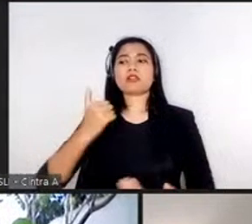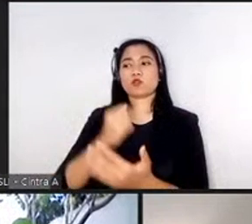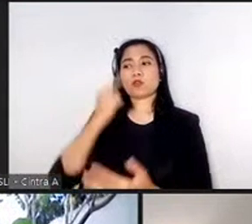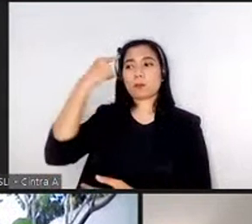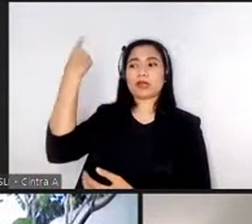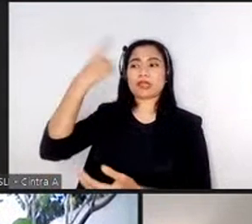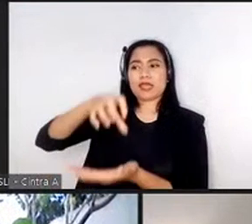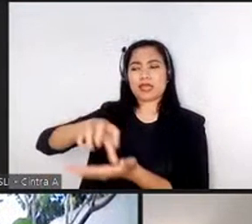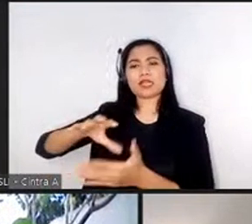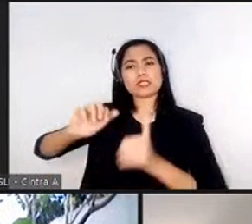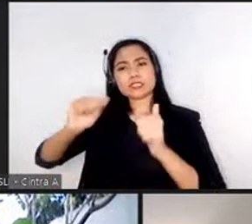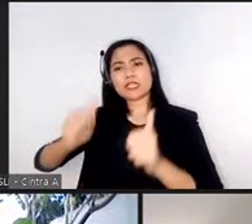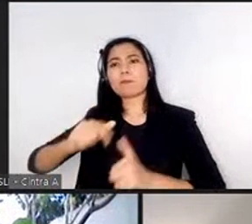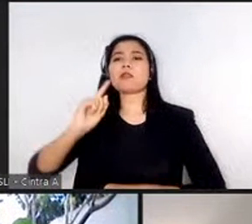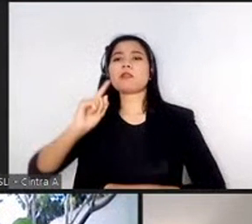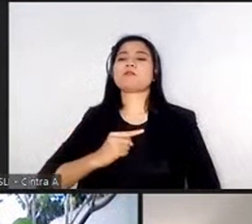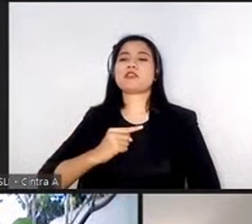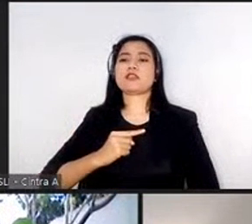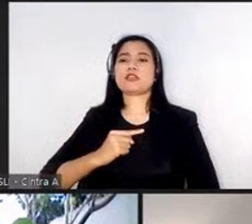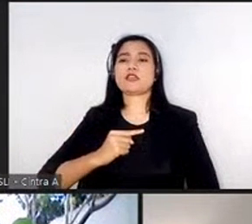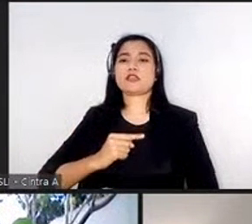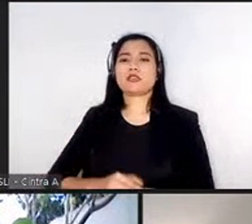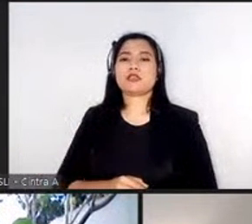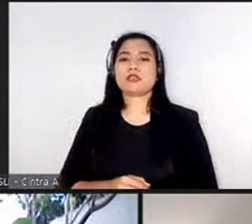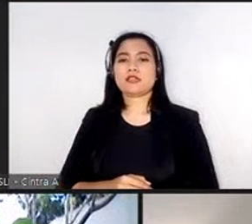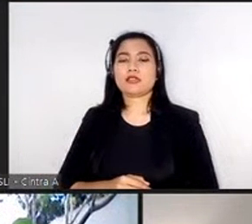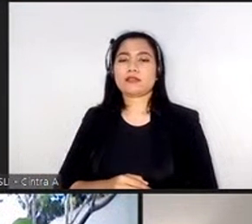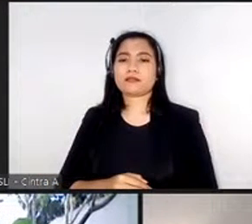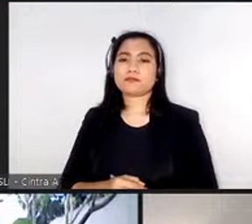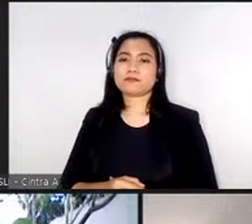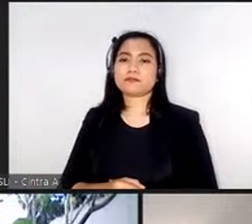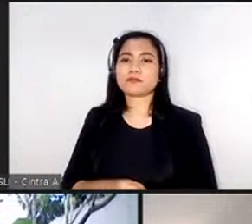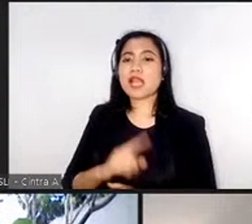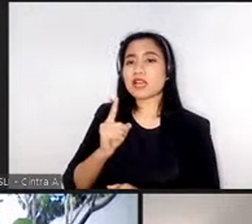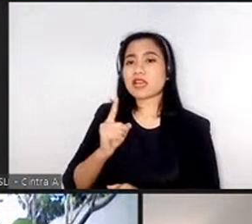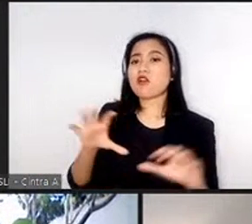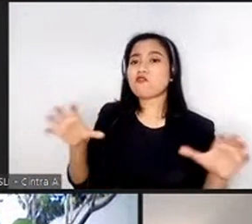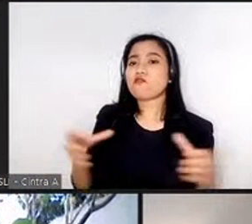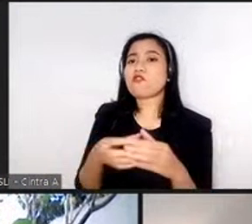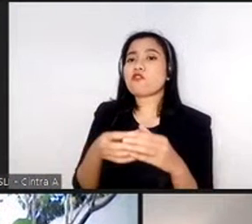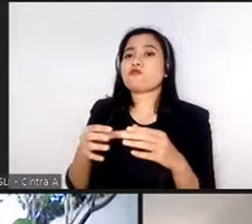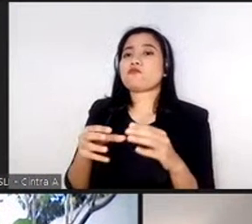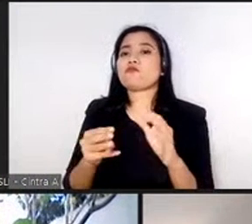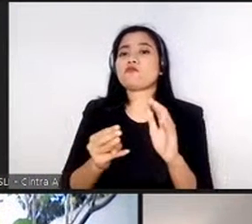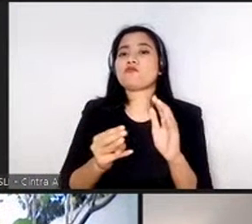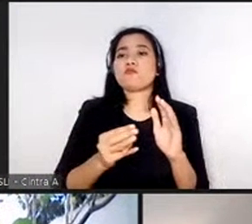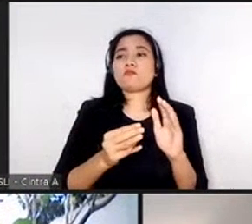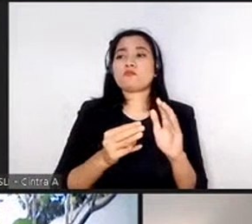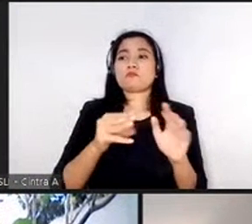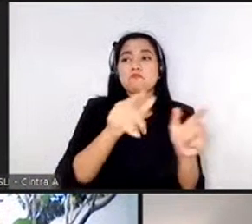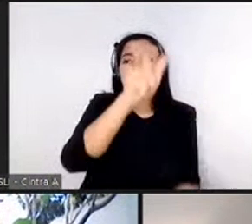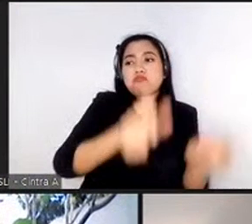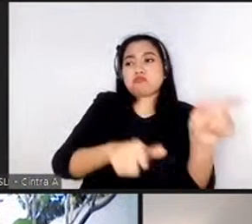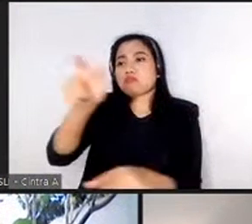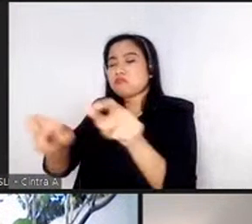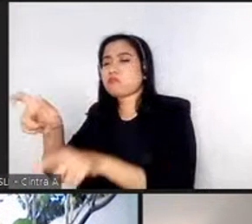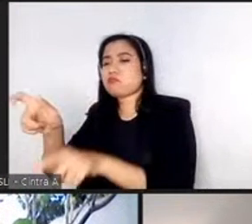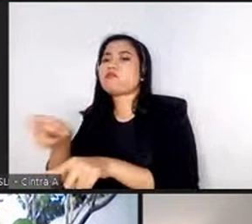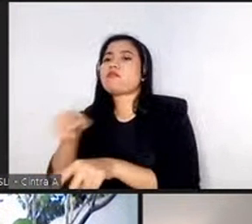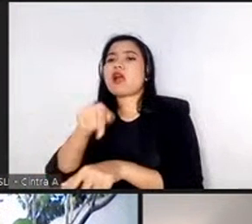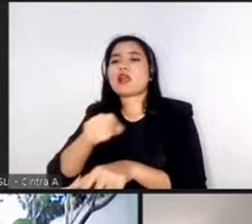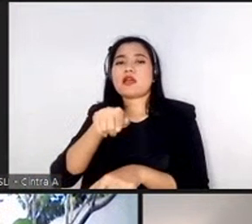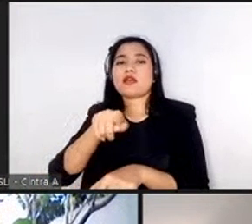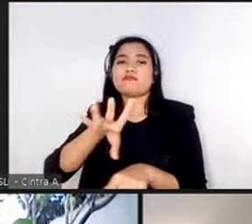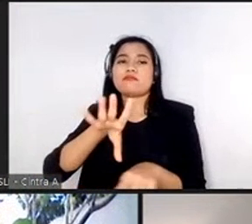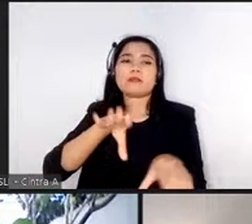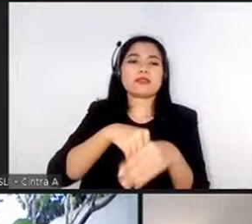apa ada eh eh eh forum multipihak gitu ya yang untuk sektor perberasan melibatkan ya